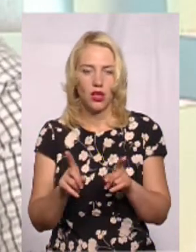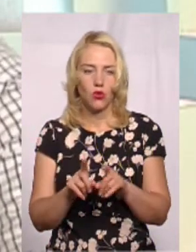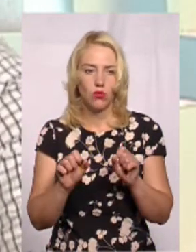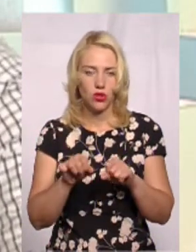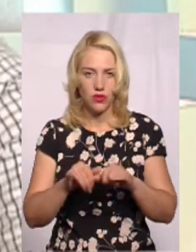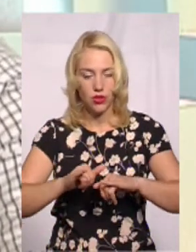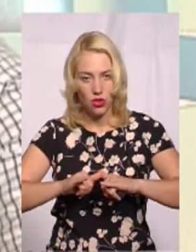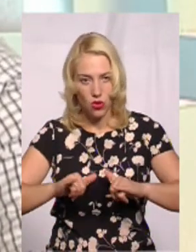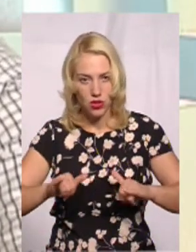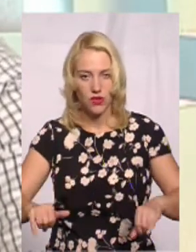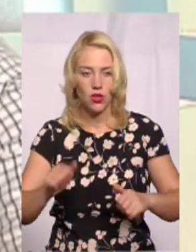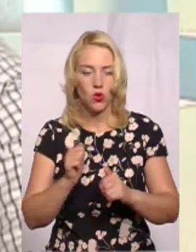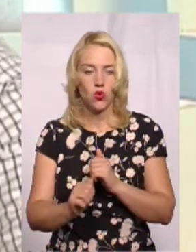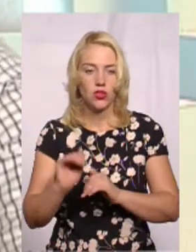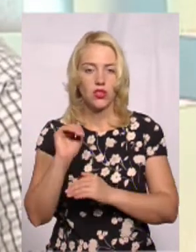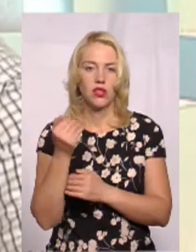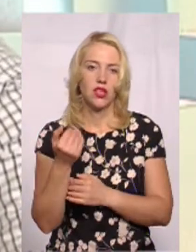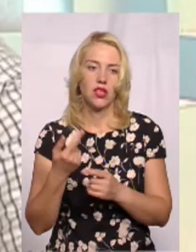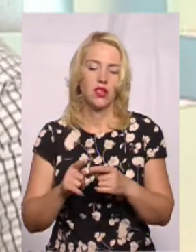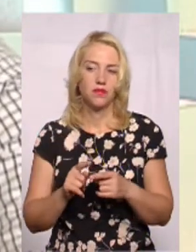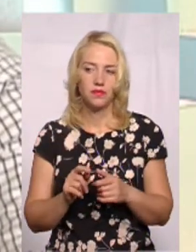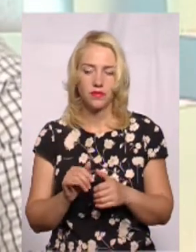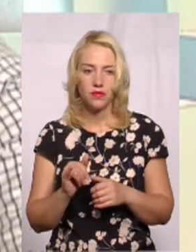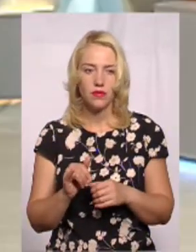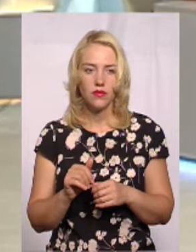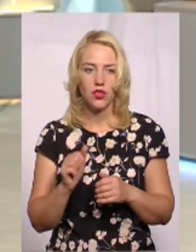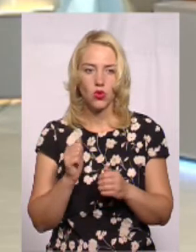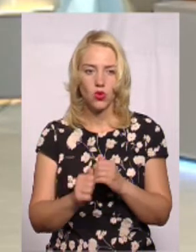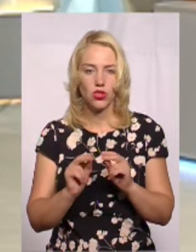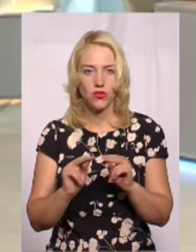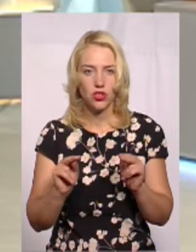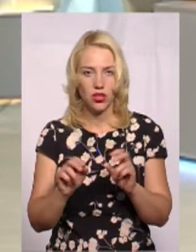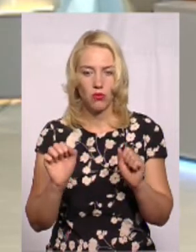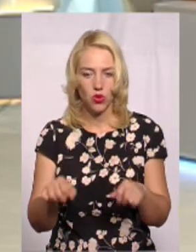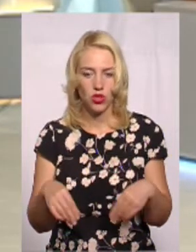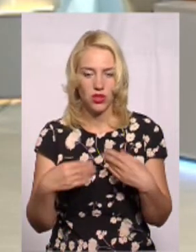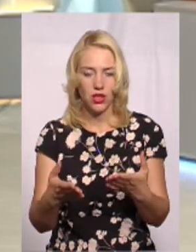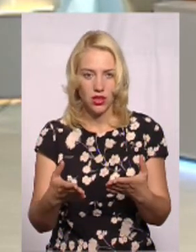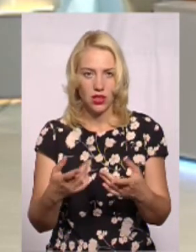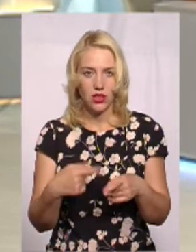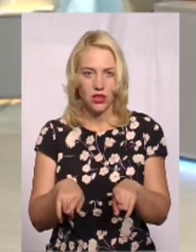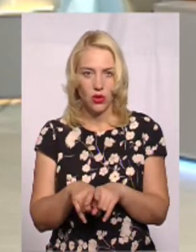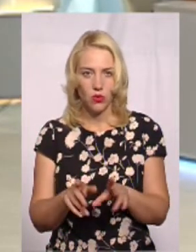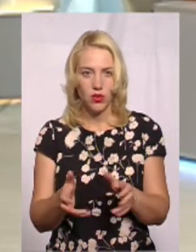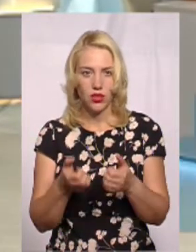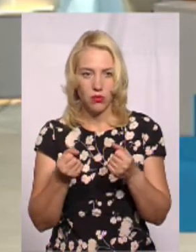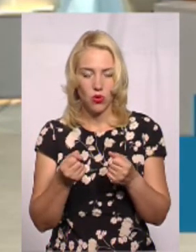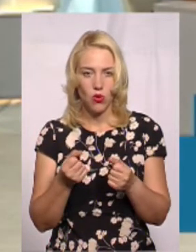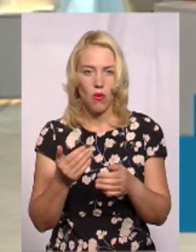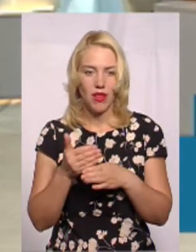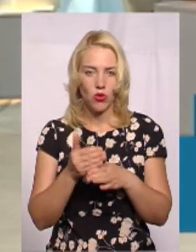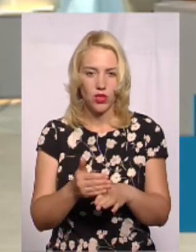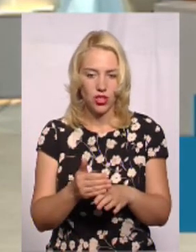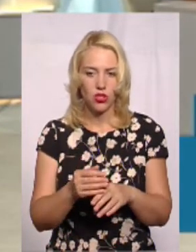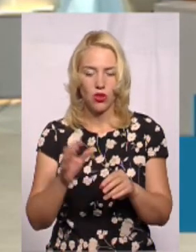можливість розвинутися в кожній дитині, чи такі, зокрема, дитині. Не всі, кожен вчитель може надати таку підтримку методичну,